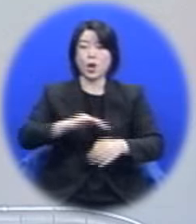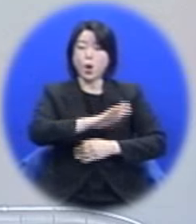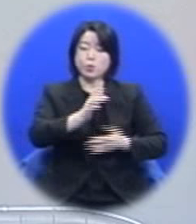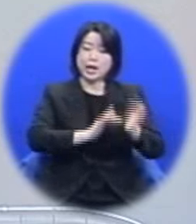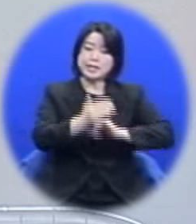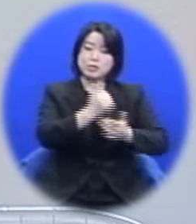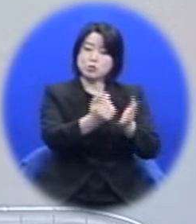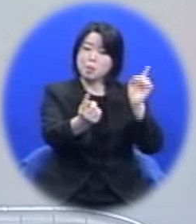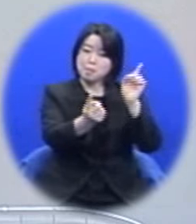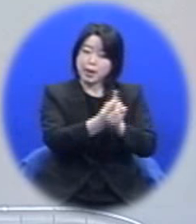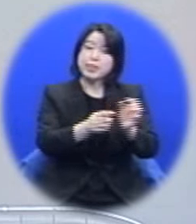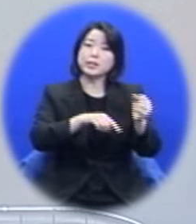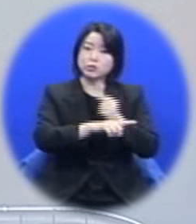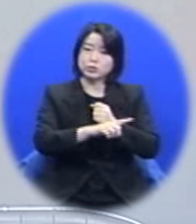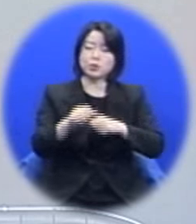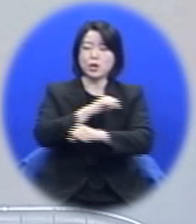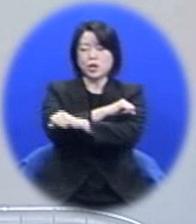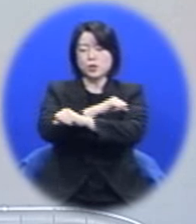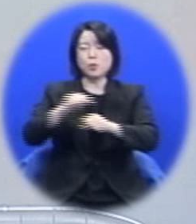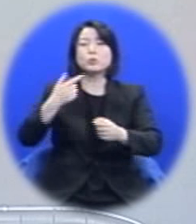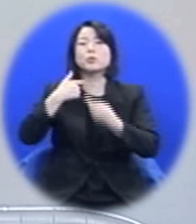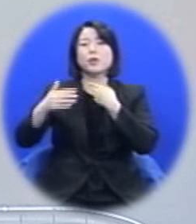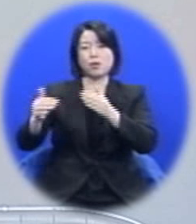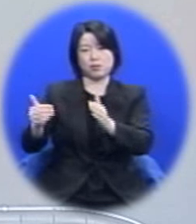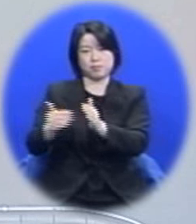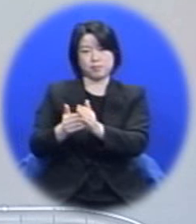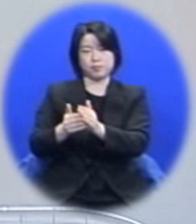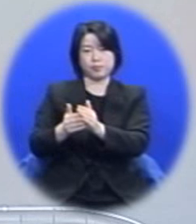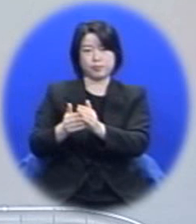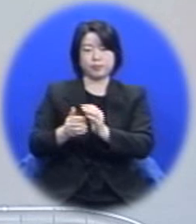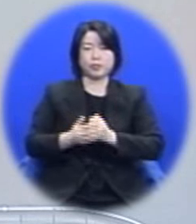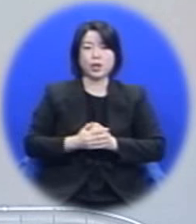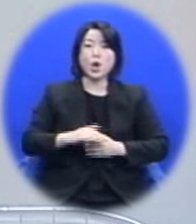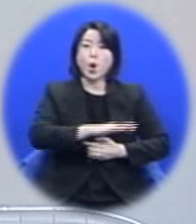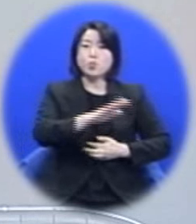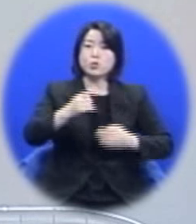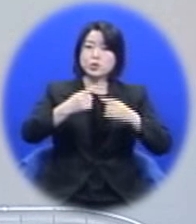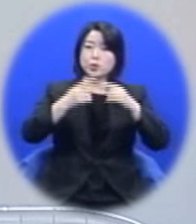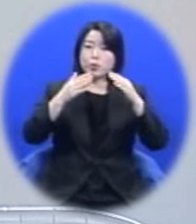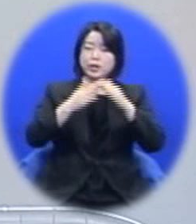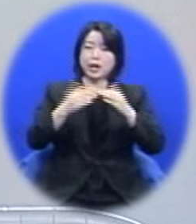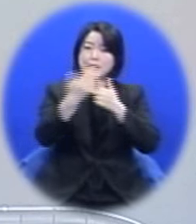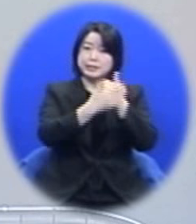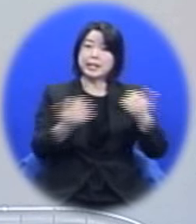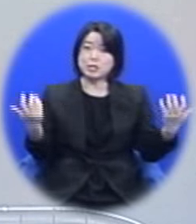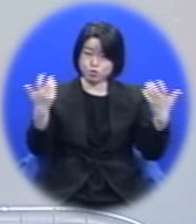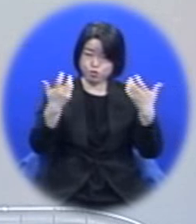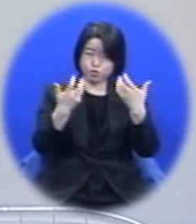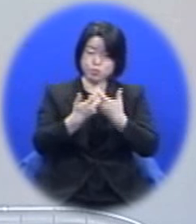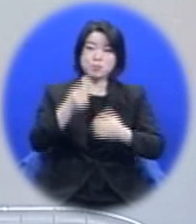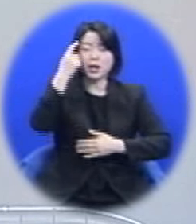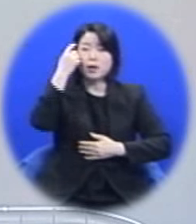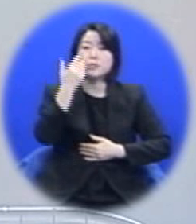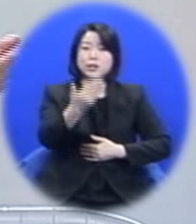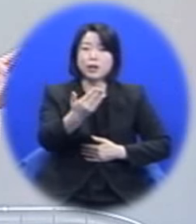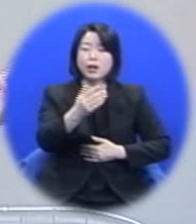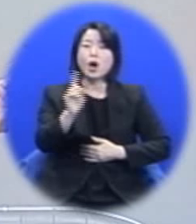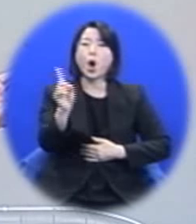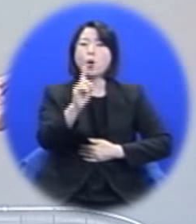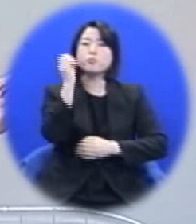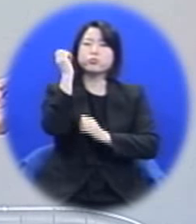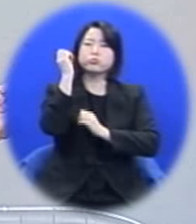말도 용서를 경험했다는 거예요. 여러분, 우리 교회가 은혜가 충만합니까? 그럼 뭘